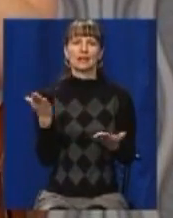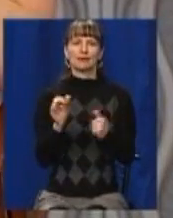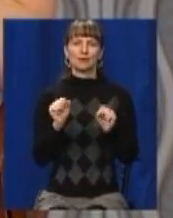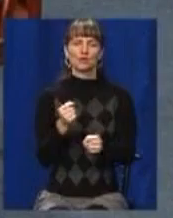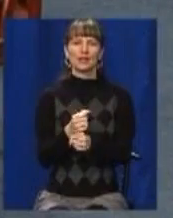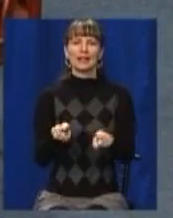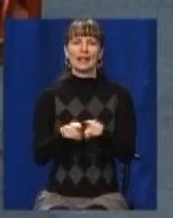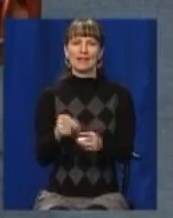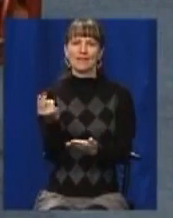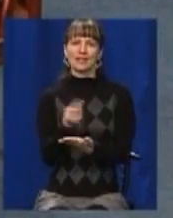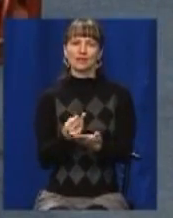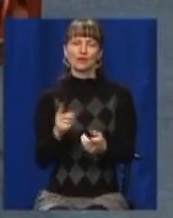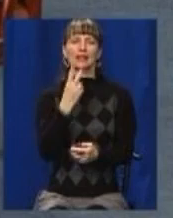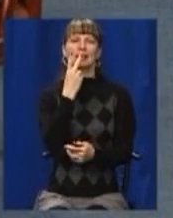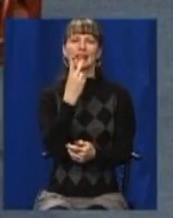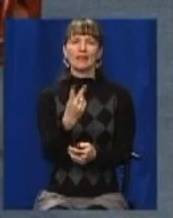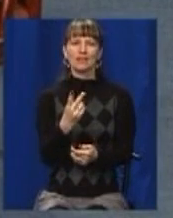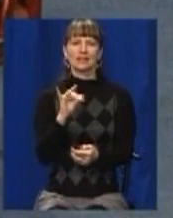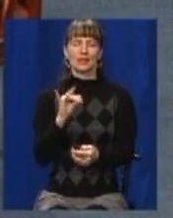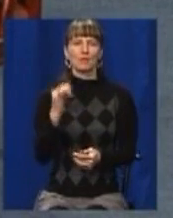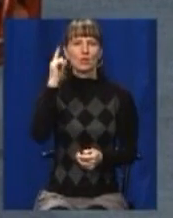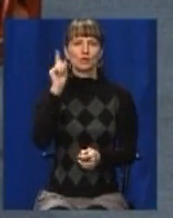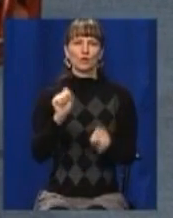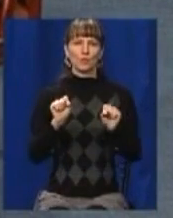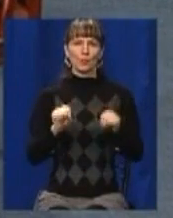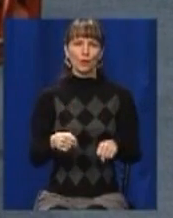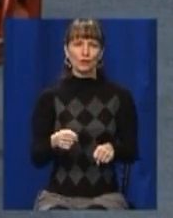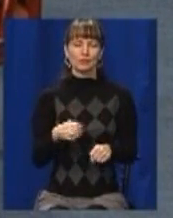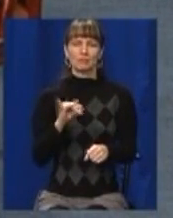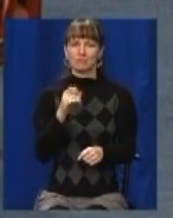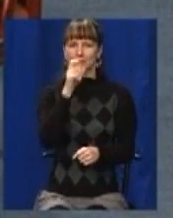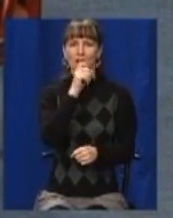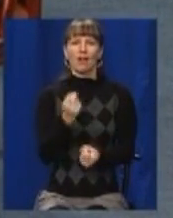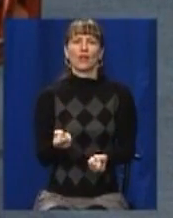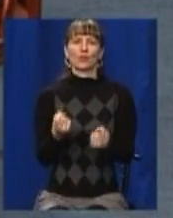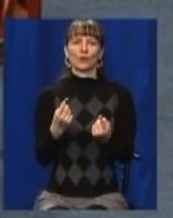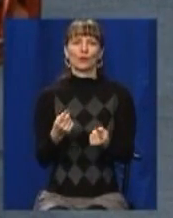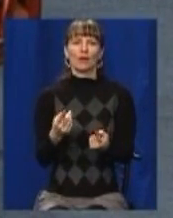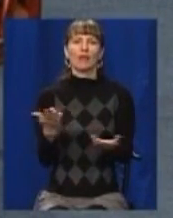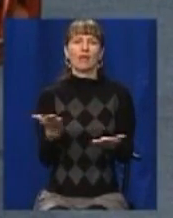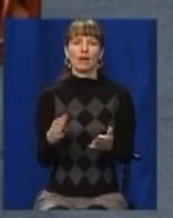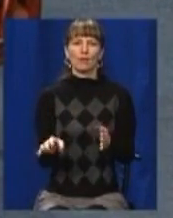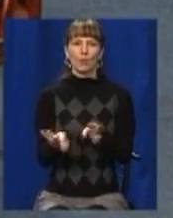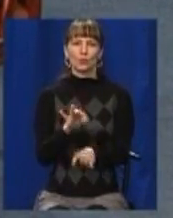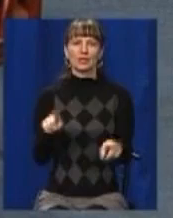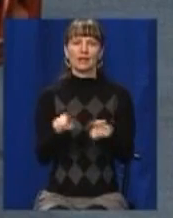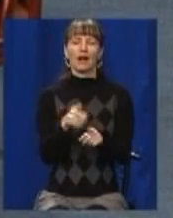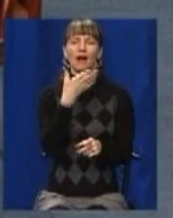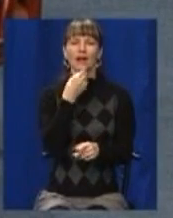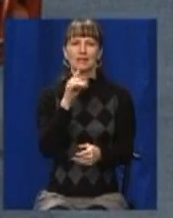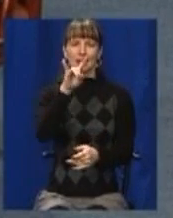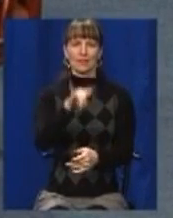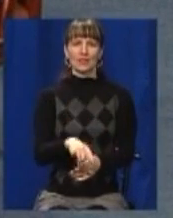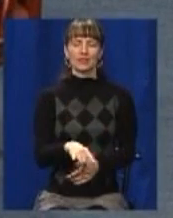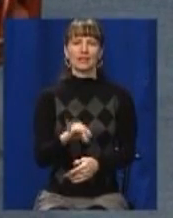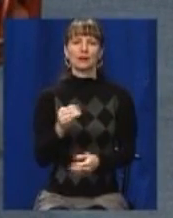такі візерунки, що просто інколи дивишся і розумієш, не можеш навіть зрозуміти, як з'являється така краса от просто на тих вікнах, на тих малюнках,